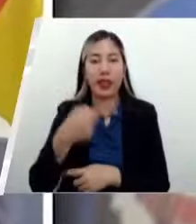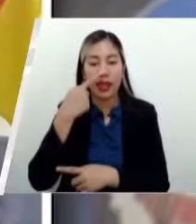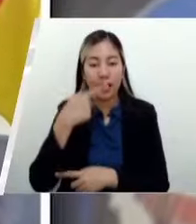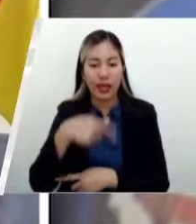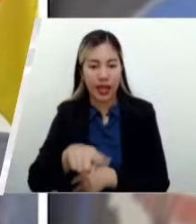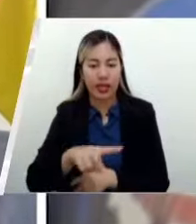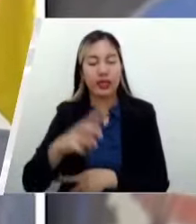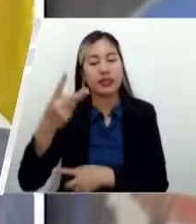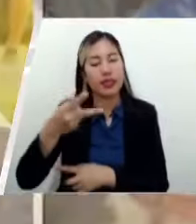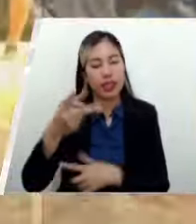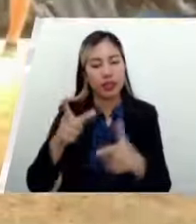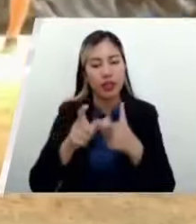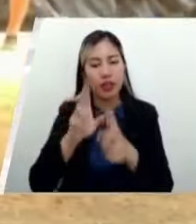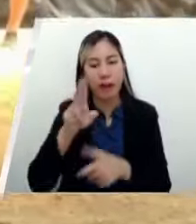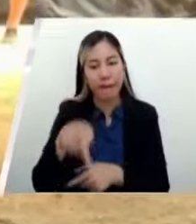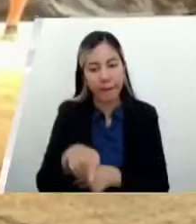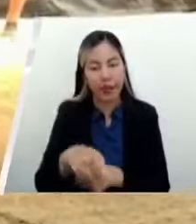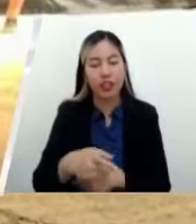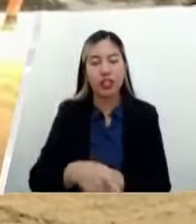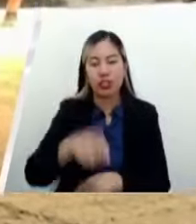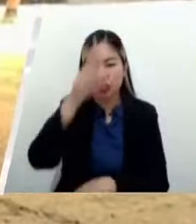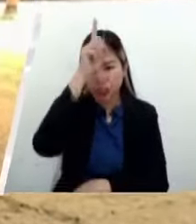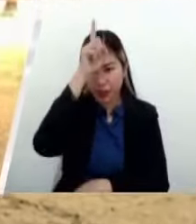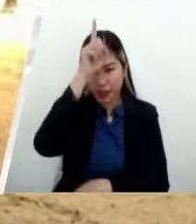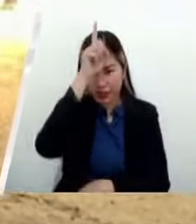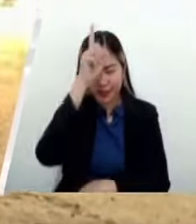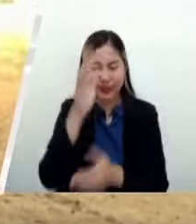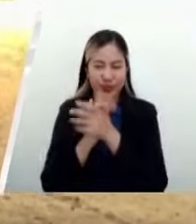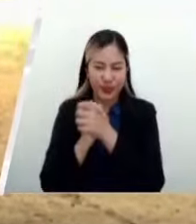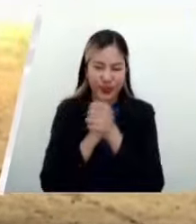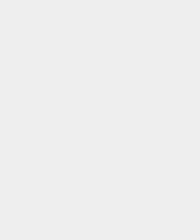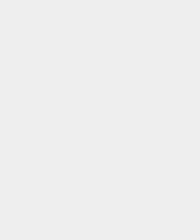ang Germany. Good job, Anton!